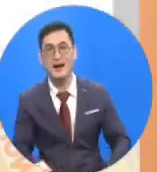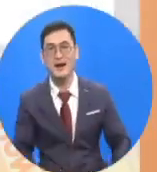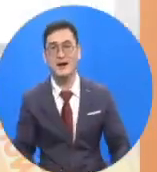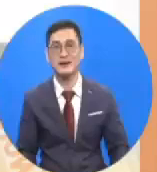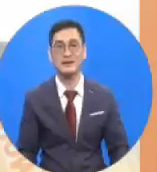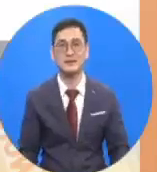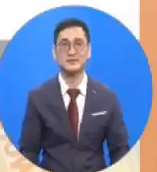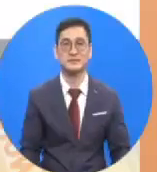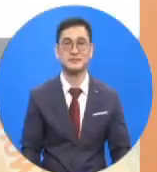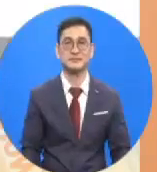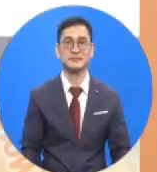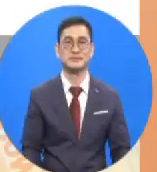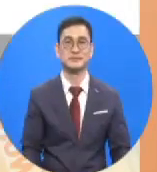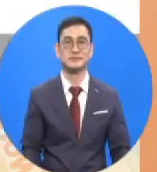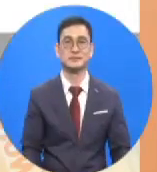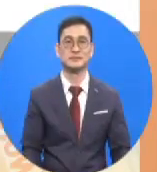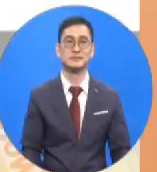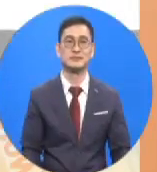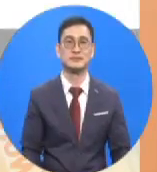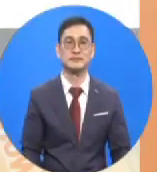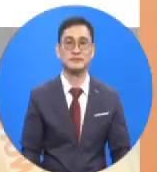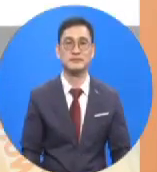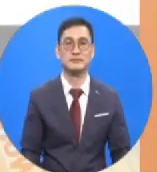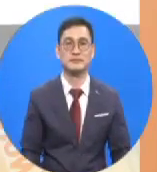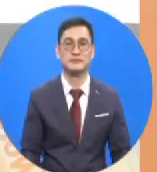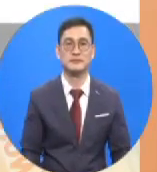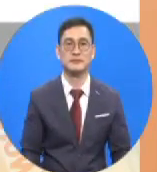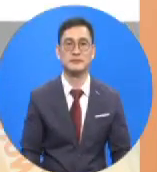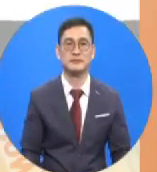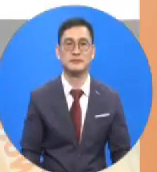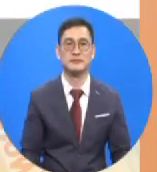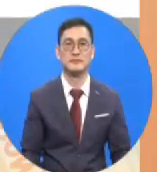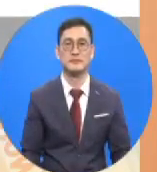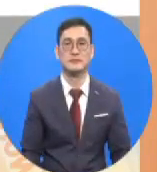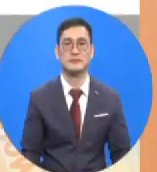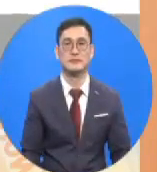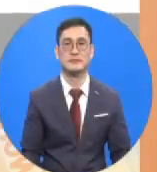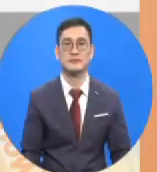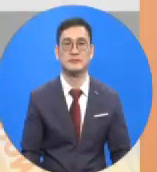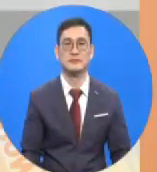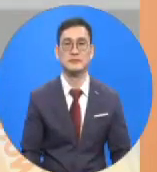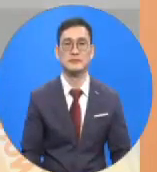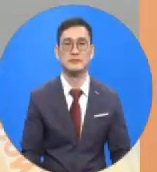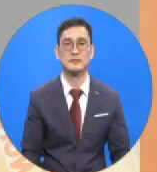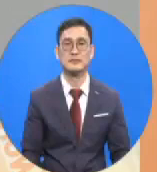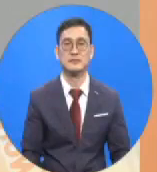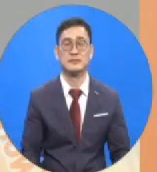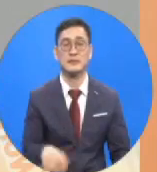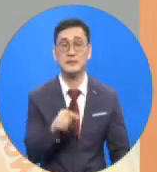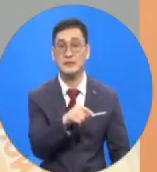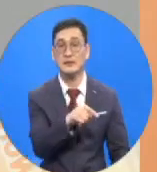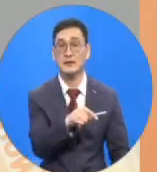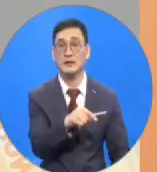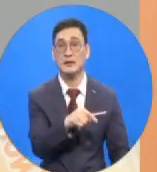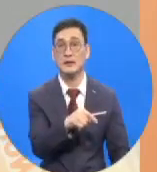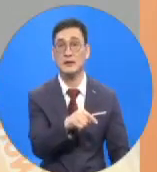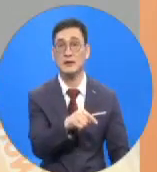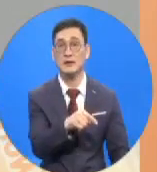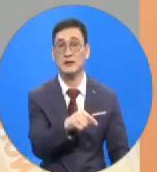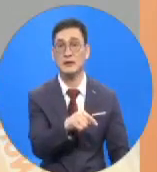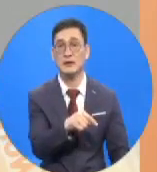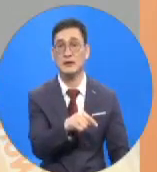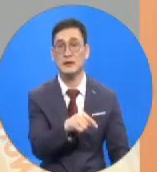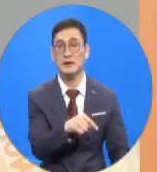되지 않는 거죠 그런데 이게 비공개 상태에서는 그럼 사전 종이를 100명 채워라 하는 의미로 60 있는데 조금 길었어요